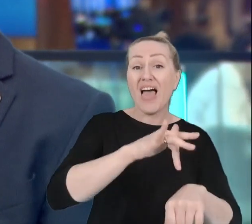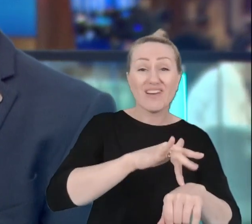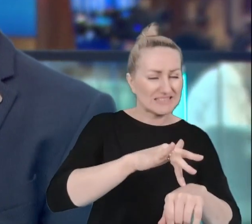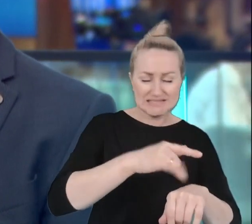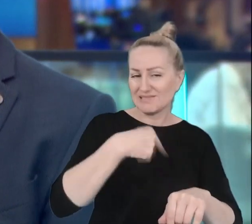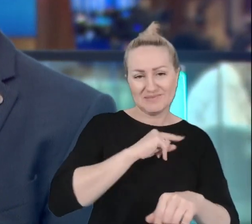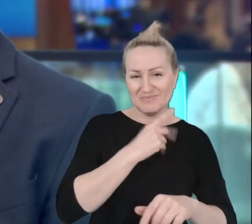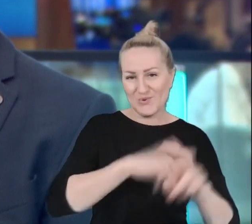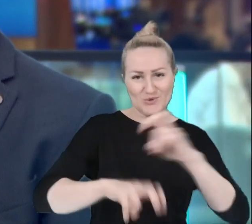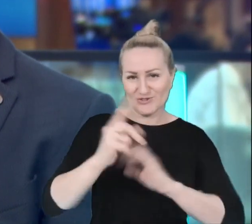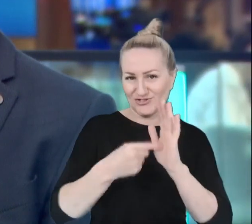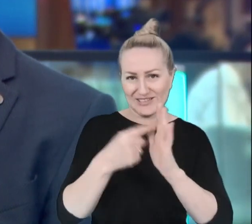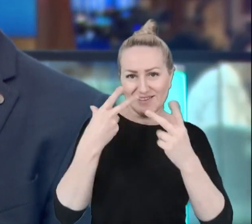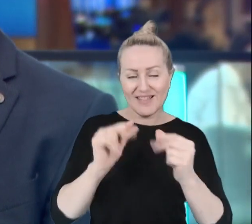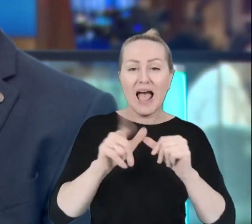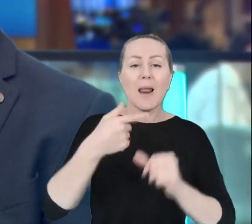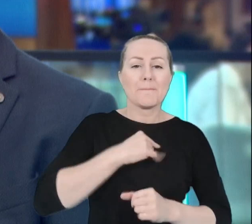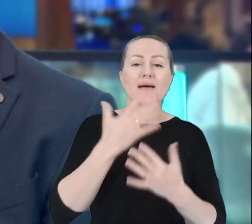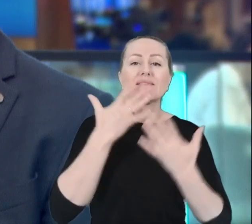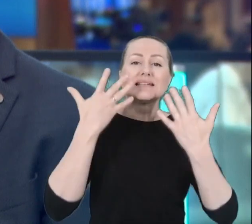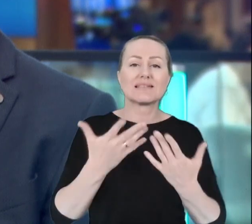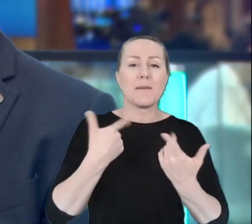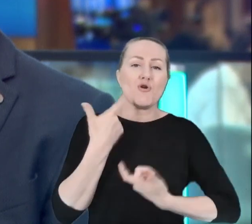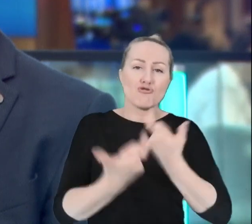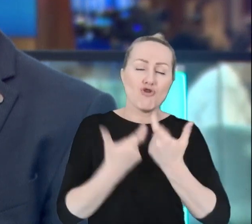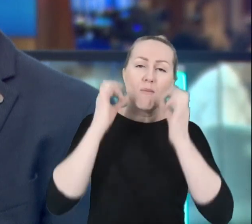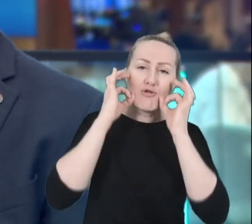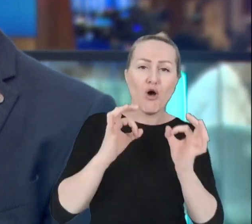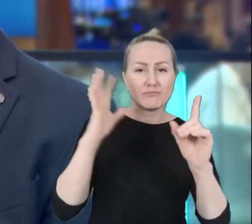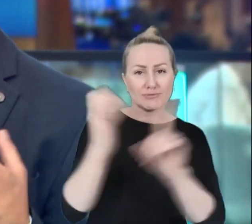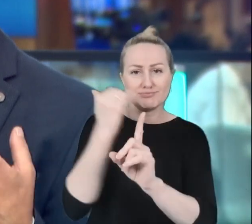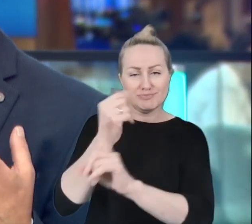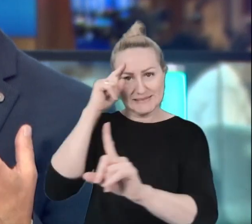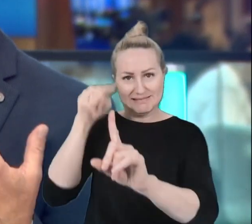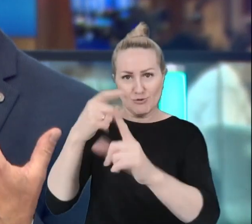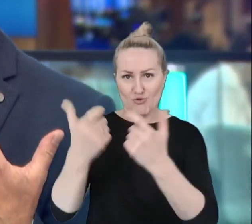tym, żeby robić dobrze to, co robimy. Ja też myślę,